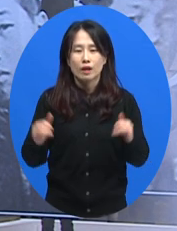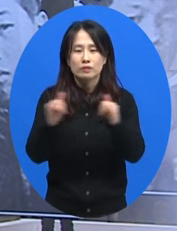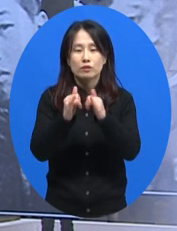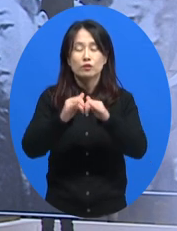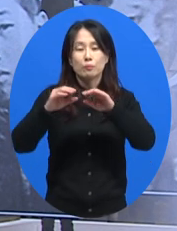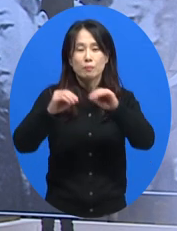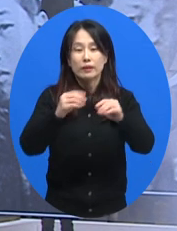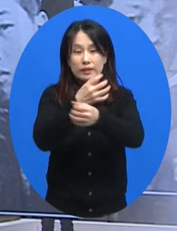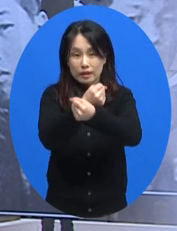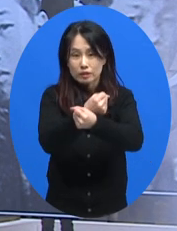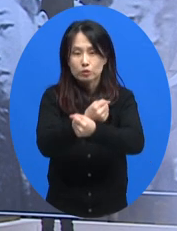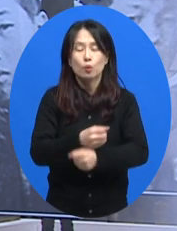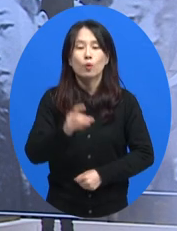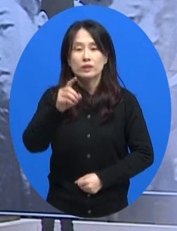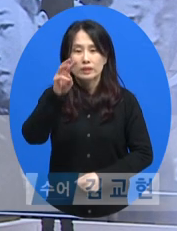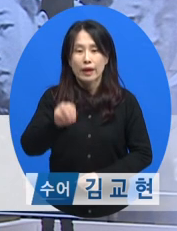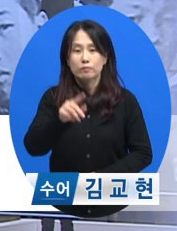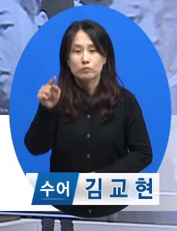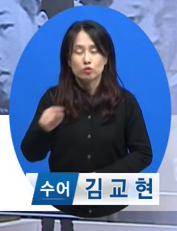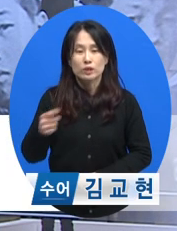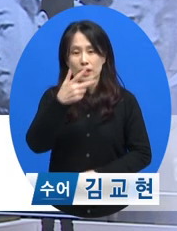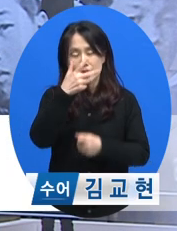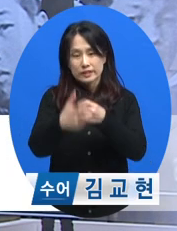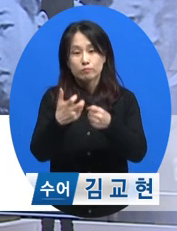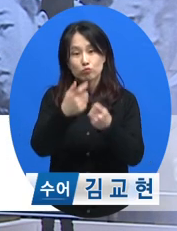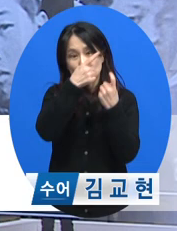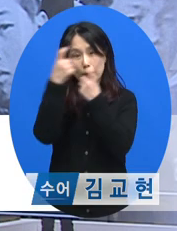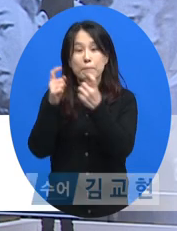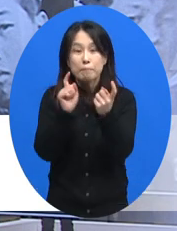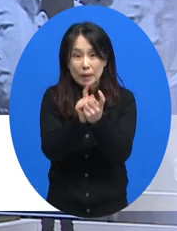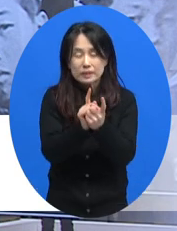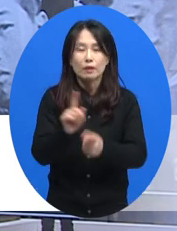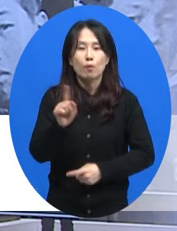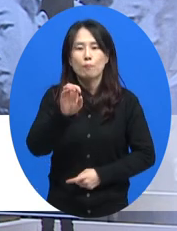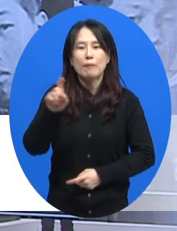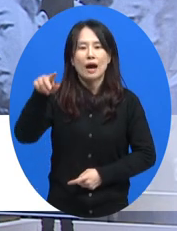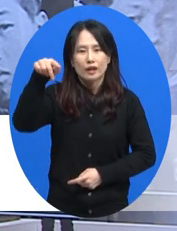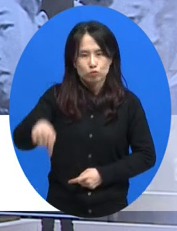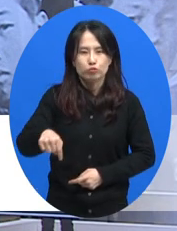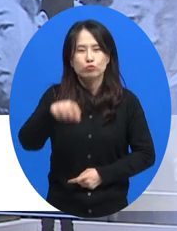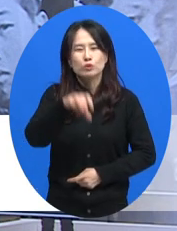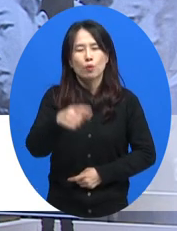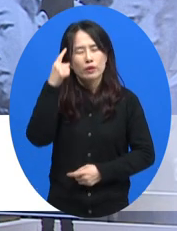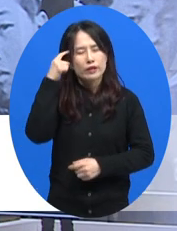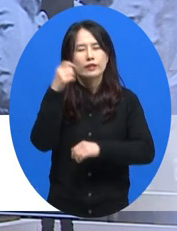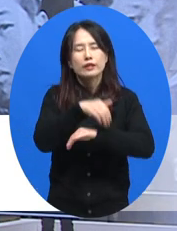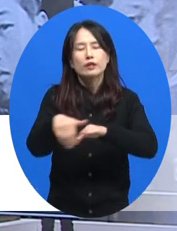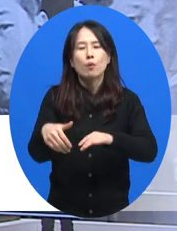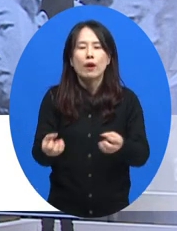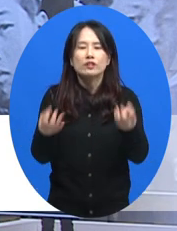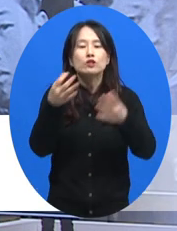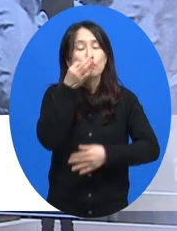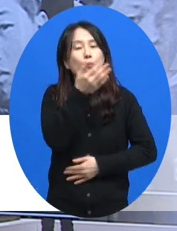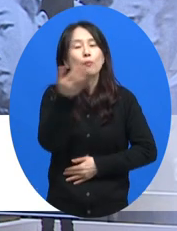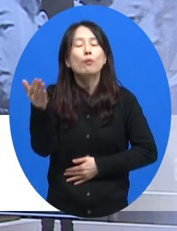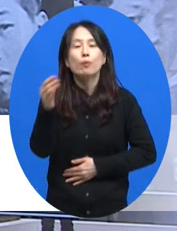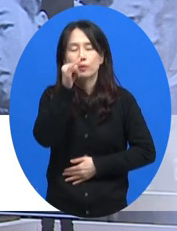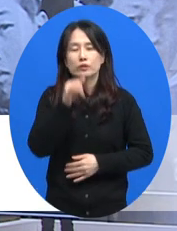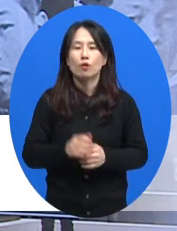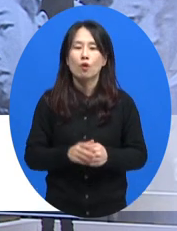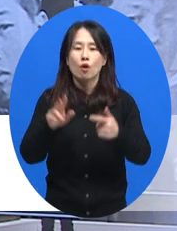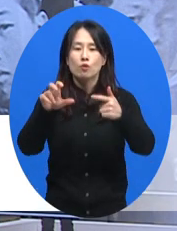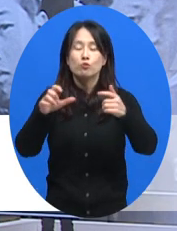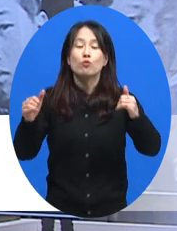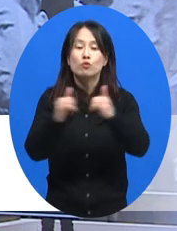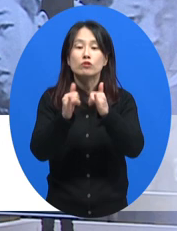정전협정 체결과 비무장지대 설치 70주년을 맞아 파주 캠프 그리브스에서 기획 전시를 진행하고 있습니다. 한국 전쟁에